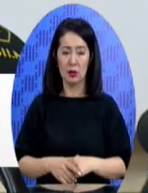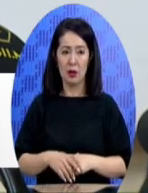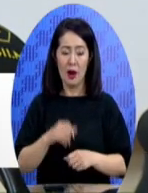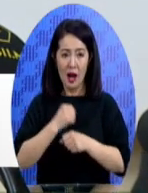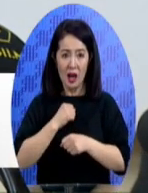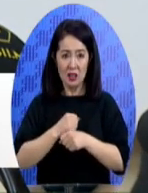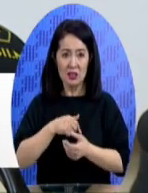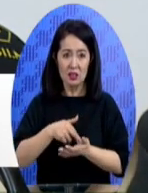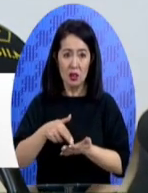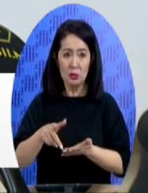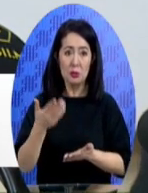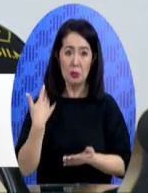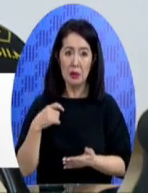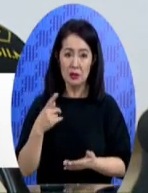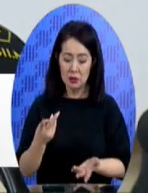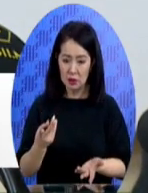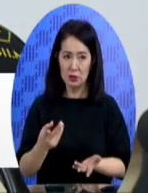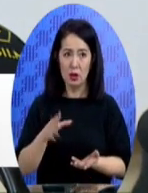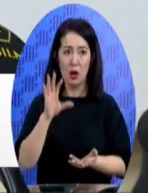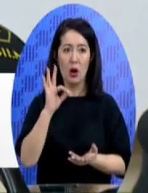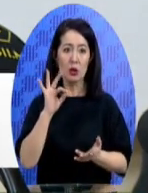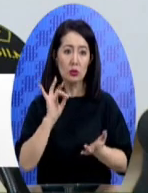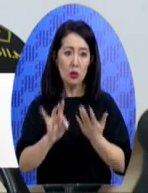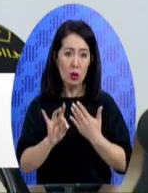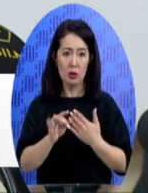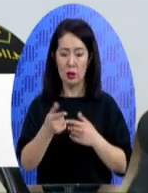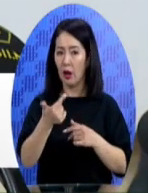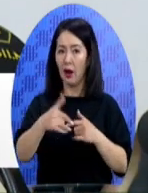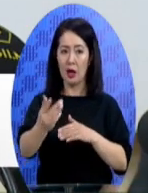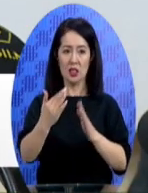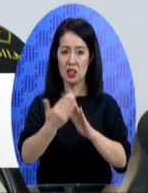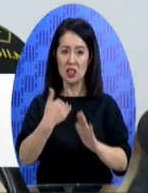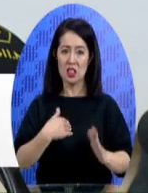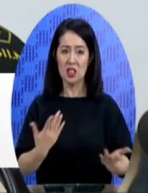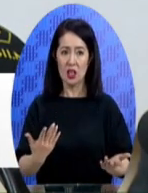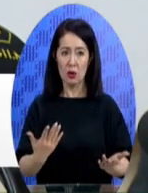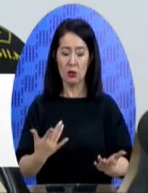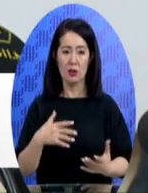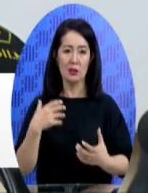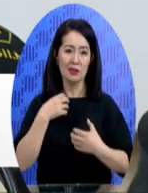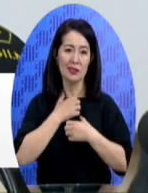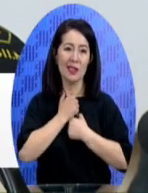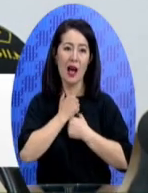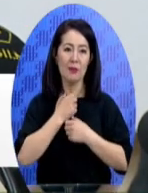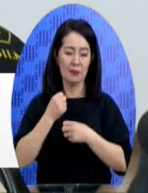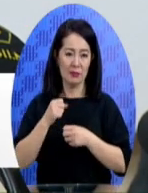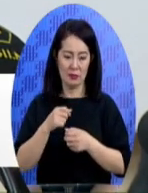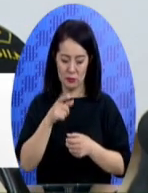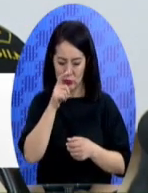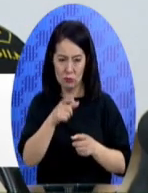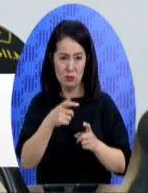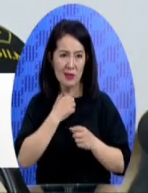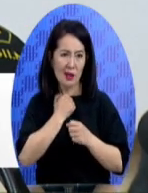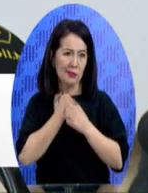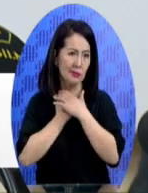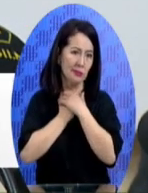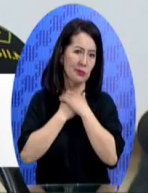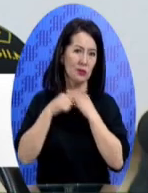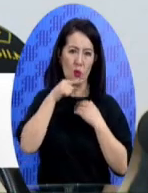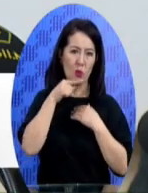албан өргөө гүйцэтгэж явж байгаад ордонд орсон, буцаж гарч ирэв. Заамталтай бол бас одоо улаасан юм